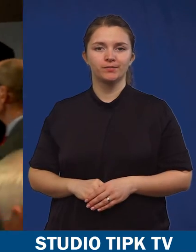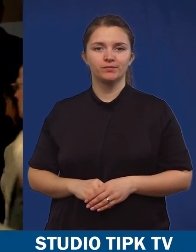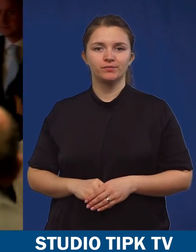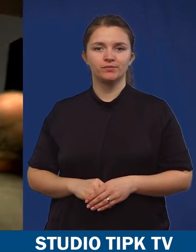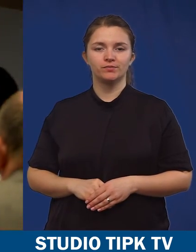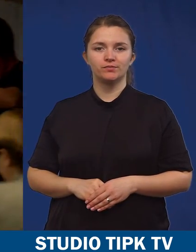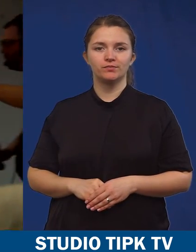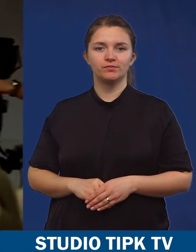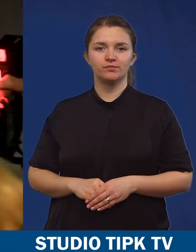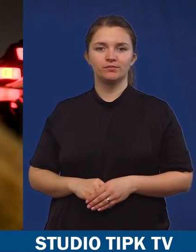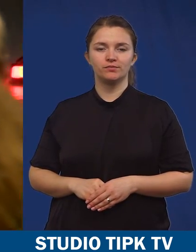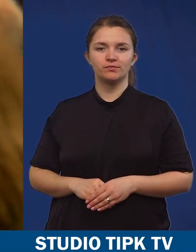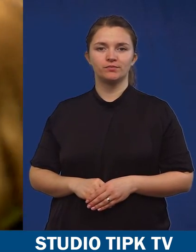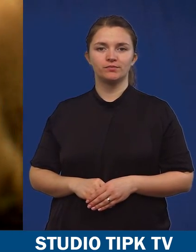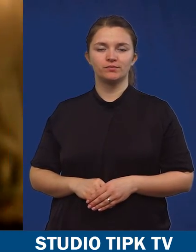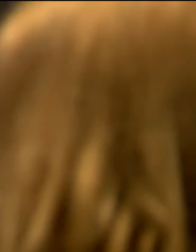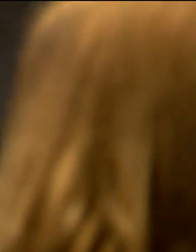Pahor.